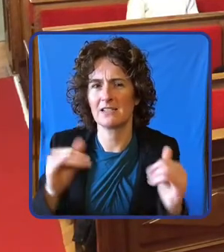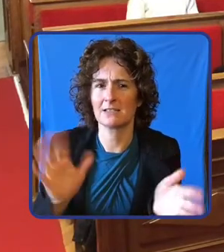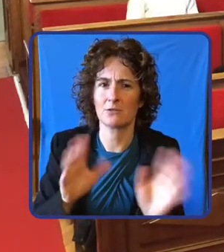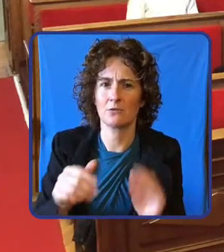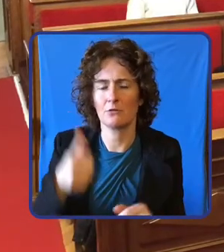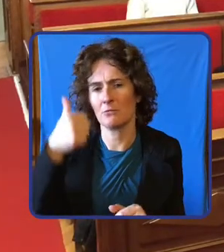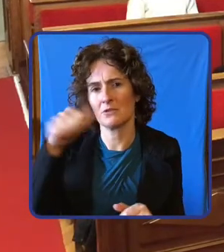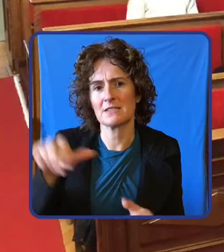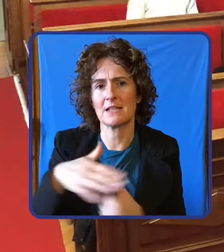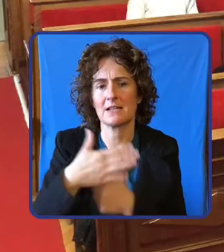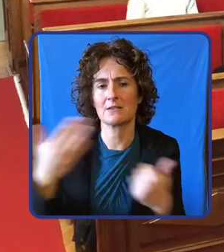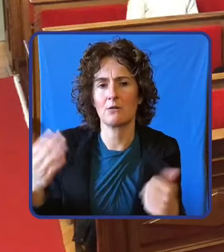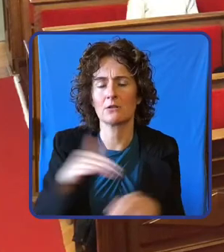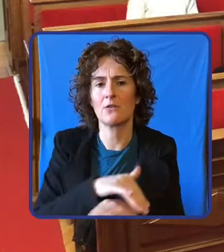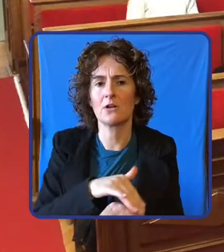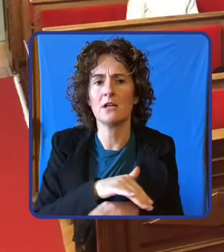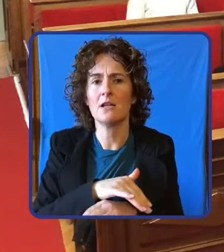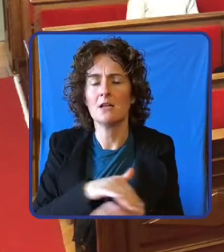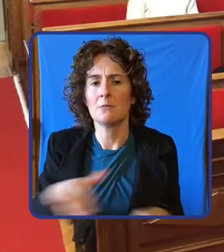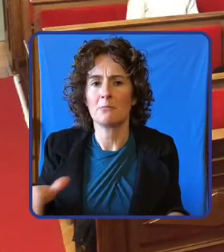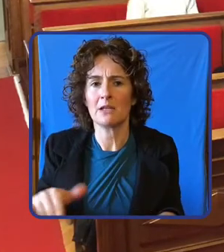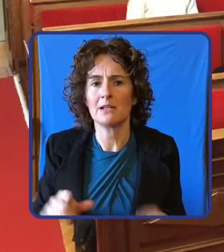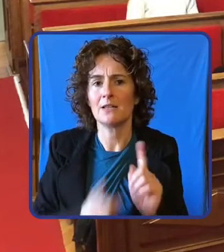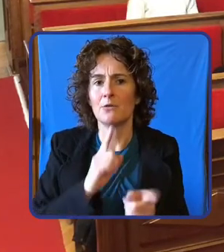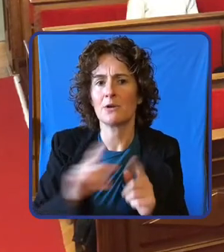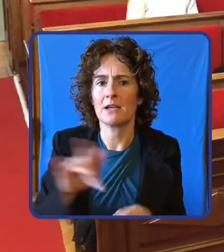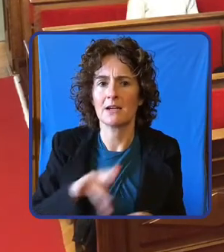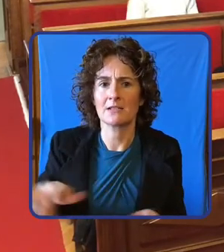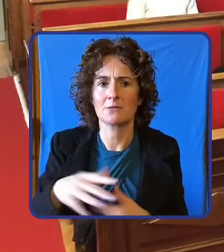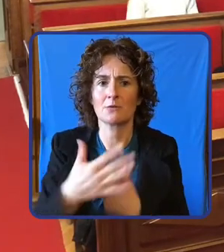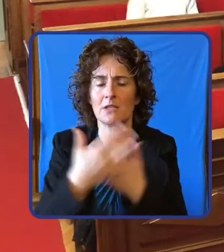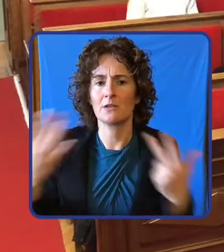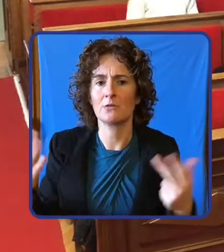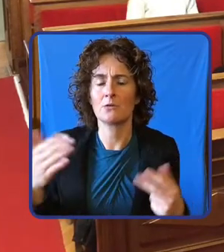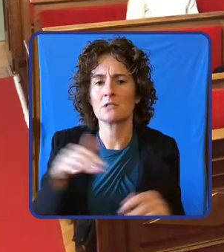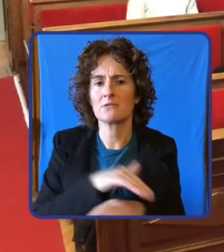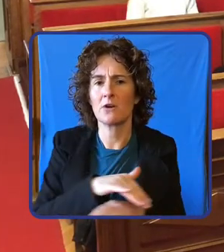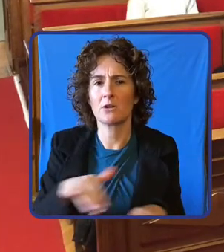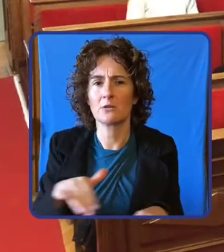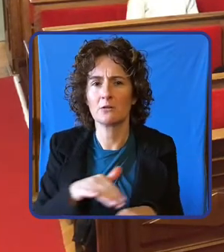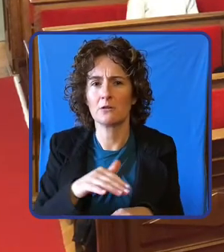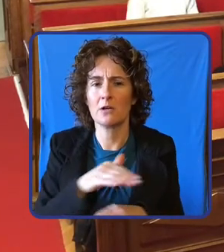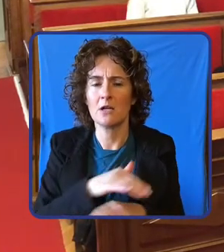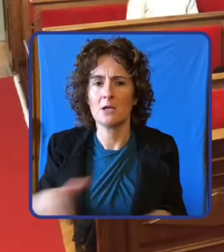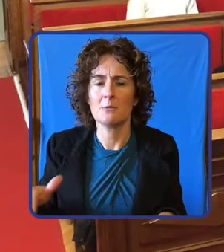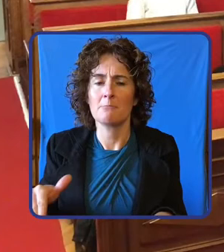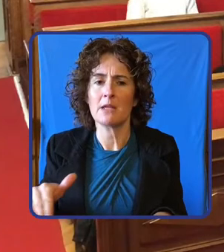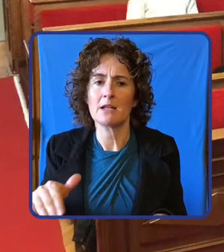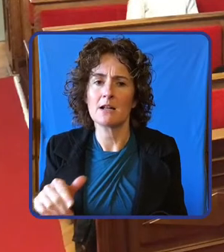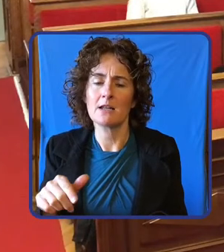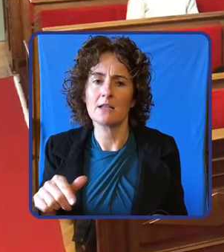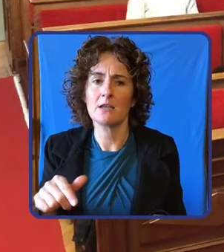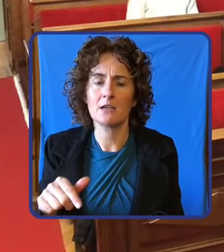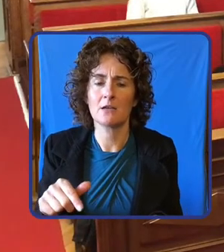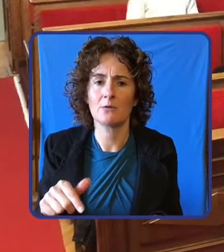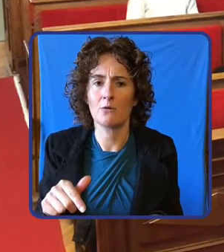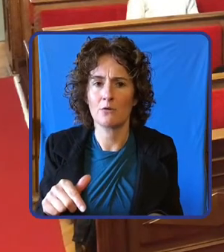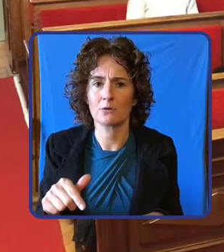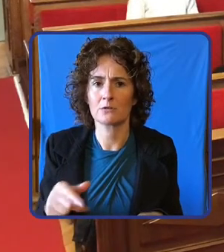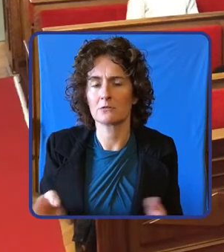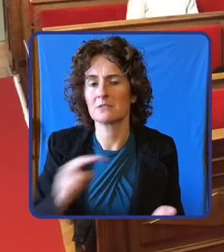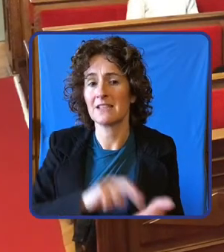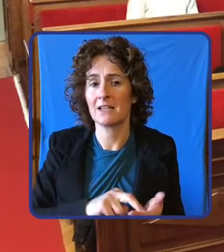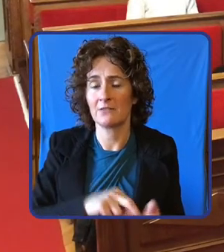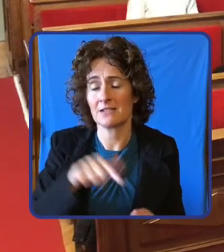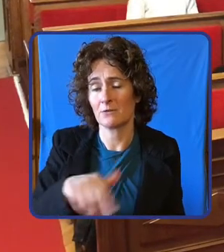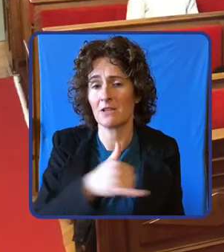nagyjából 160 millió forintot, játszóház kialakítására 80 millió forintot, játszótéri eszközökre 30 millió forintot tervezünk az